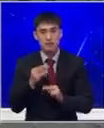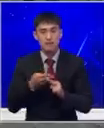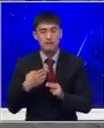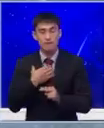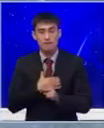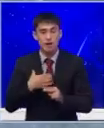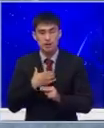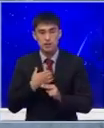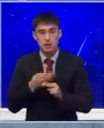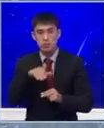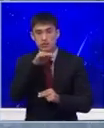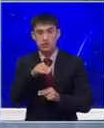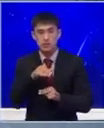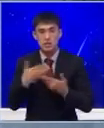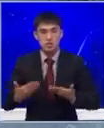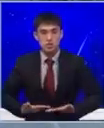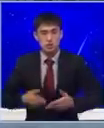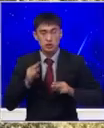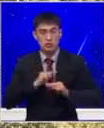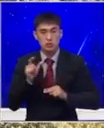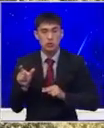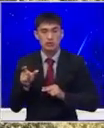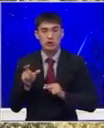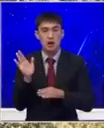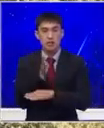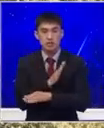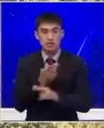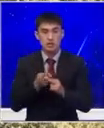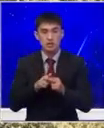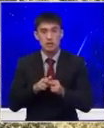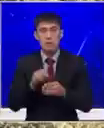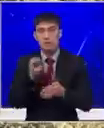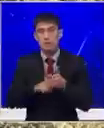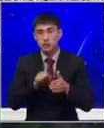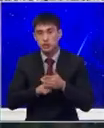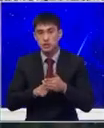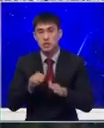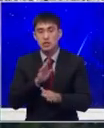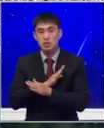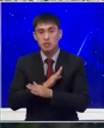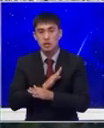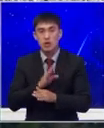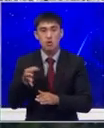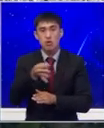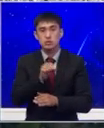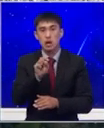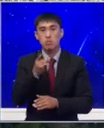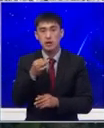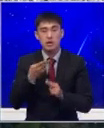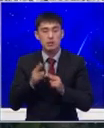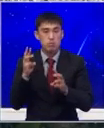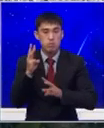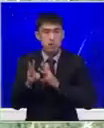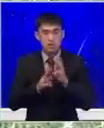весьма важная составляющая профессиональной жизни работников лесничества ведь причиной гибели лес ников в области стал не только пожар